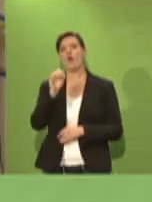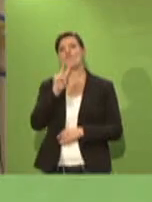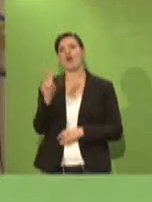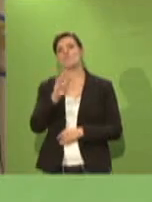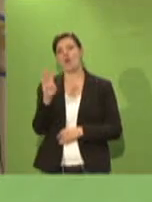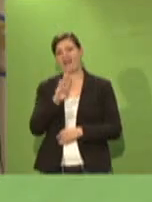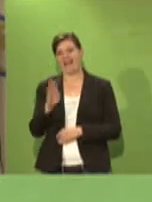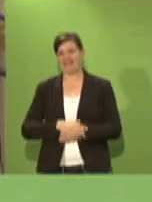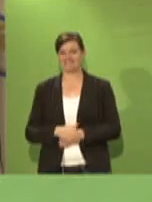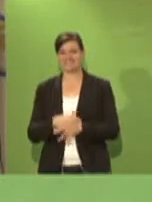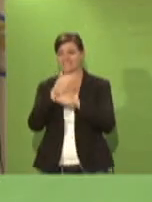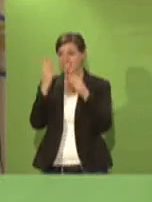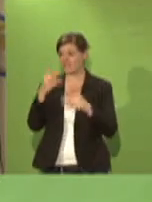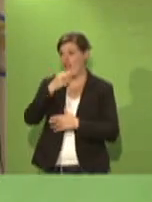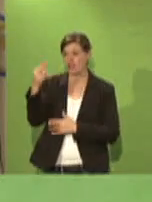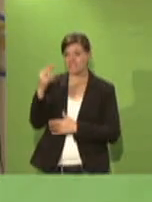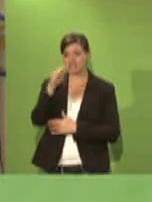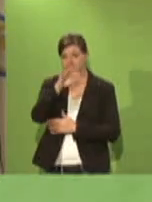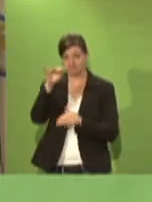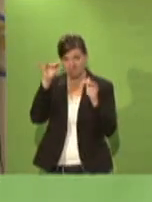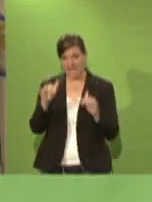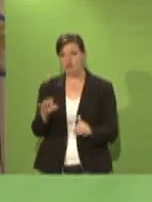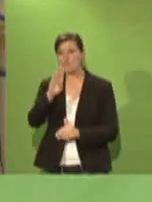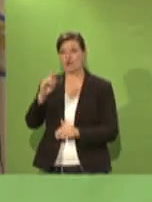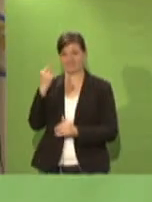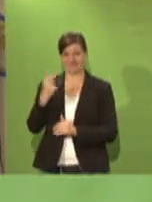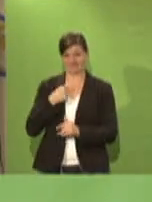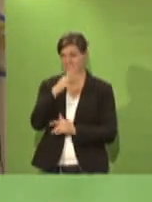Borgentreich. Ist jemand aus Höxter da oder aus Borgentreich selbst?